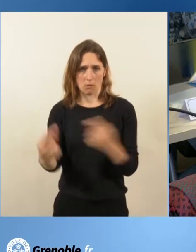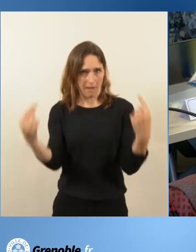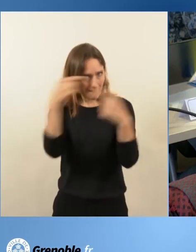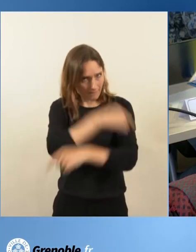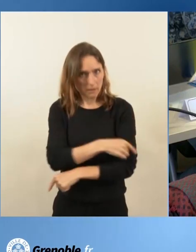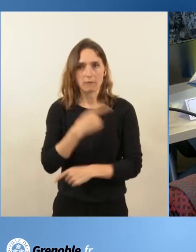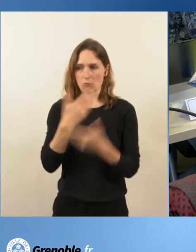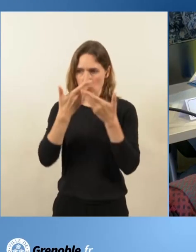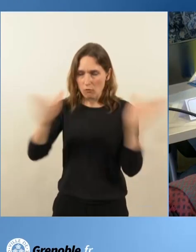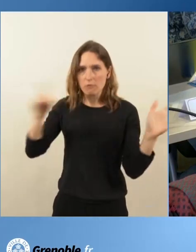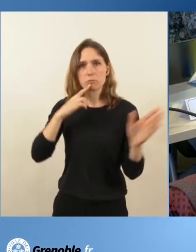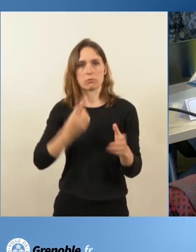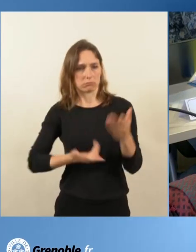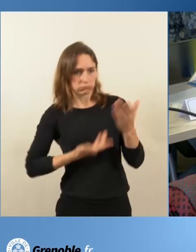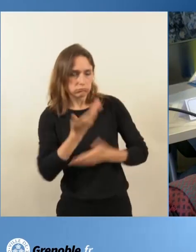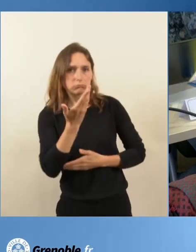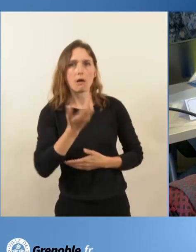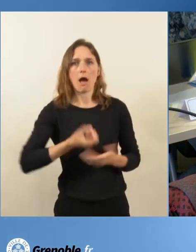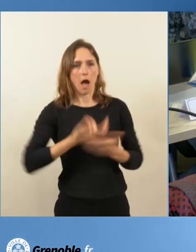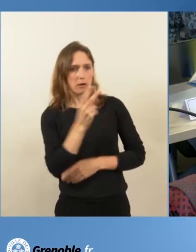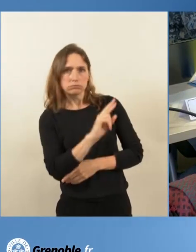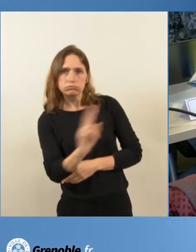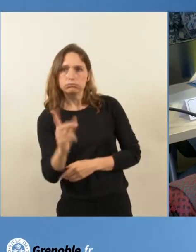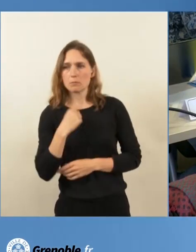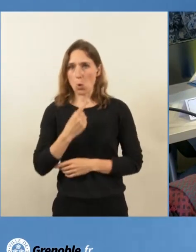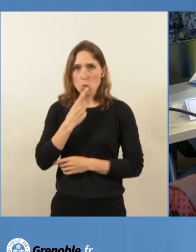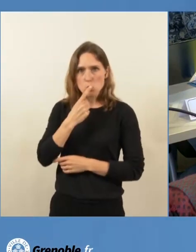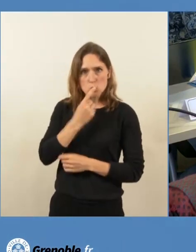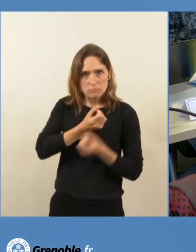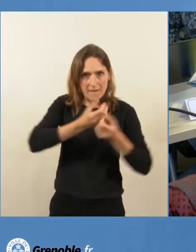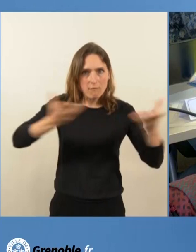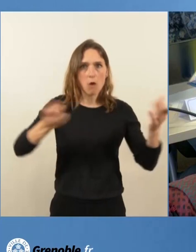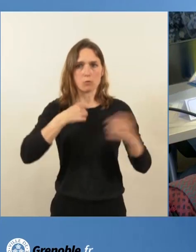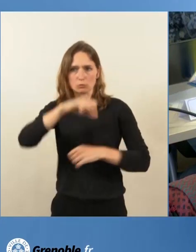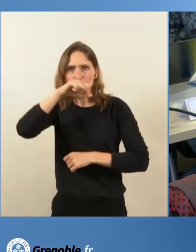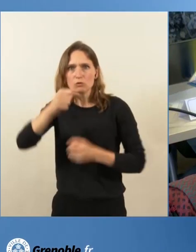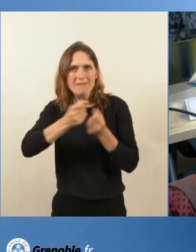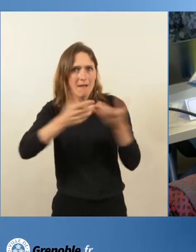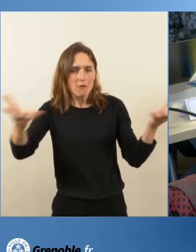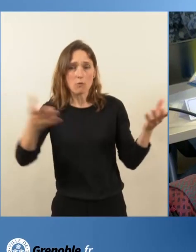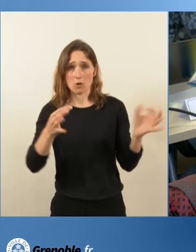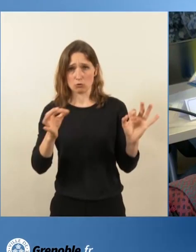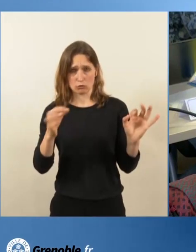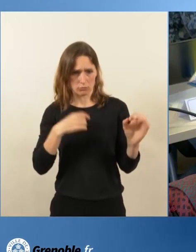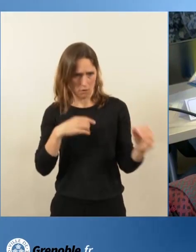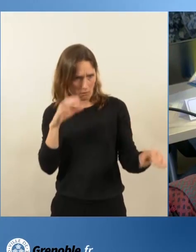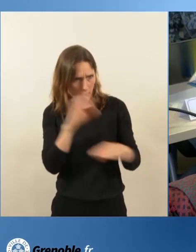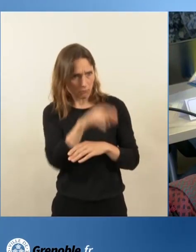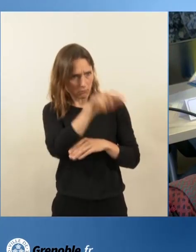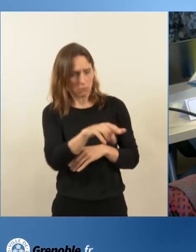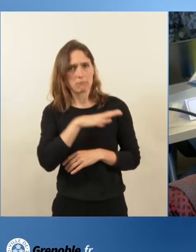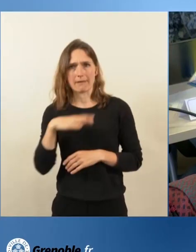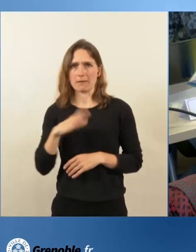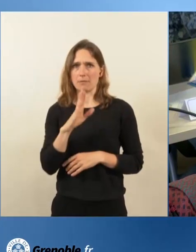pour qu'elles puissent exercer leur goût leur passion et je m'inscris clairement faux avec les expressions de madame